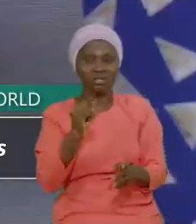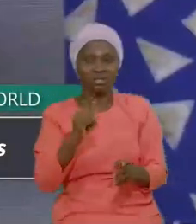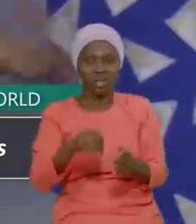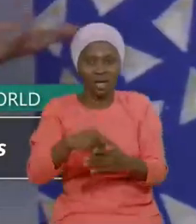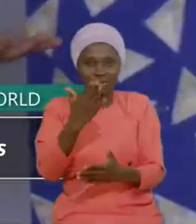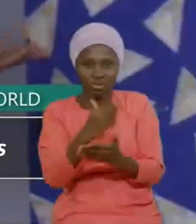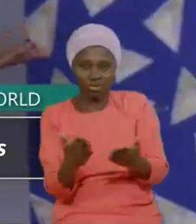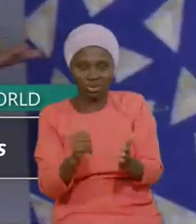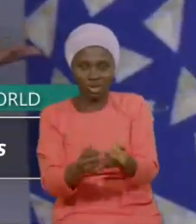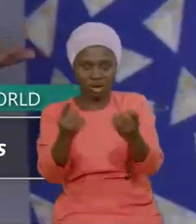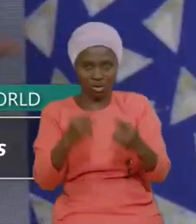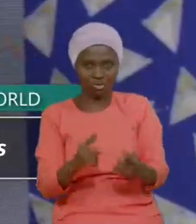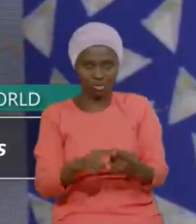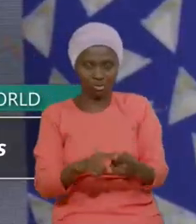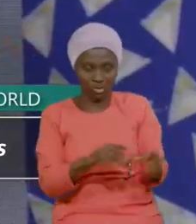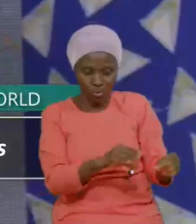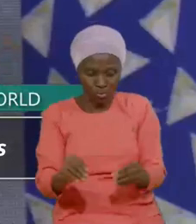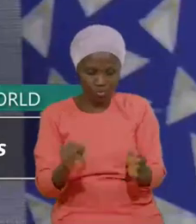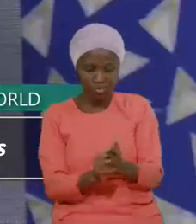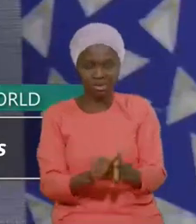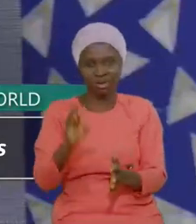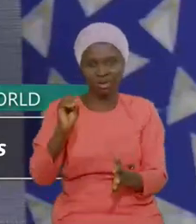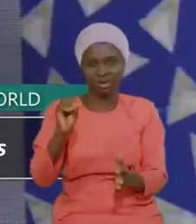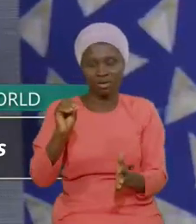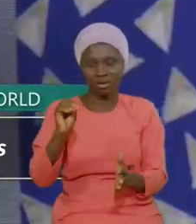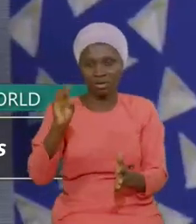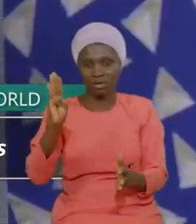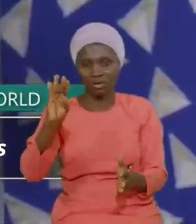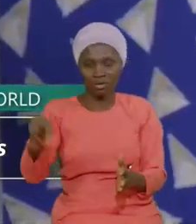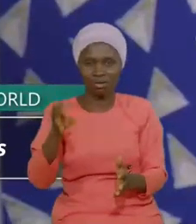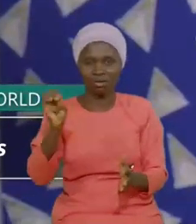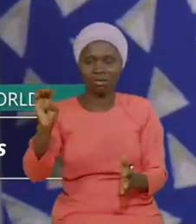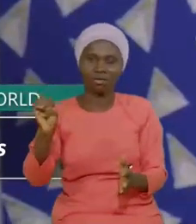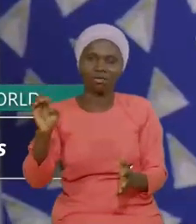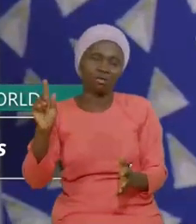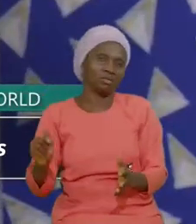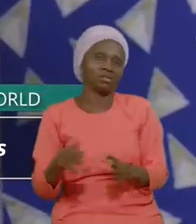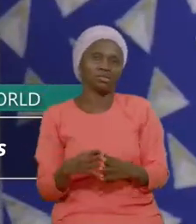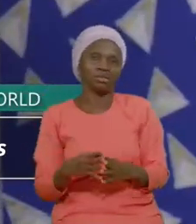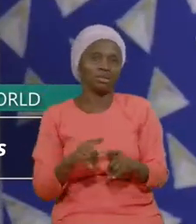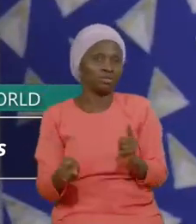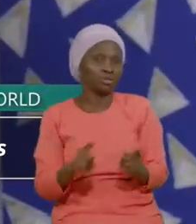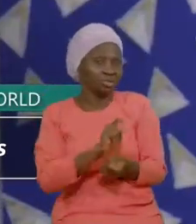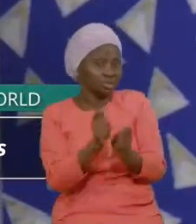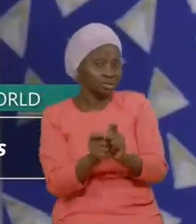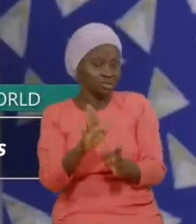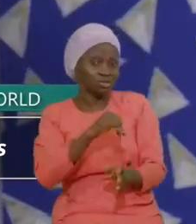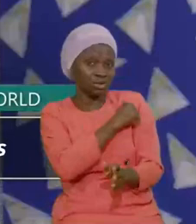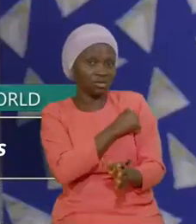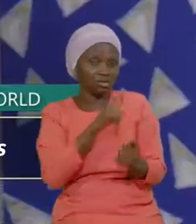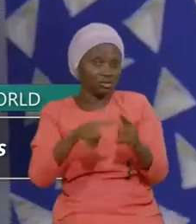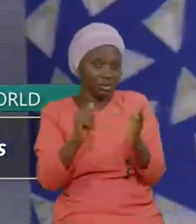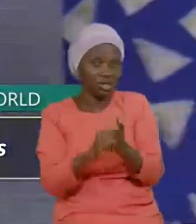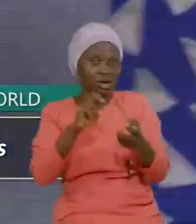Object. When objects are moved, that's a problem, but change your attitude to the problems.